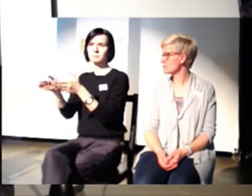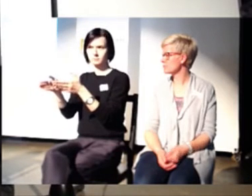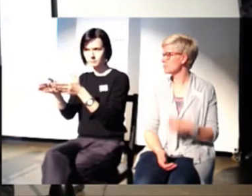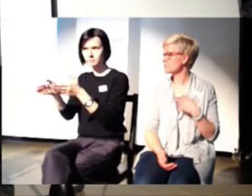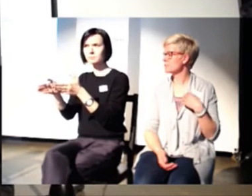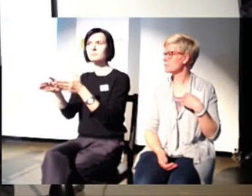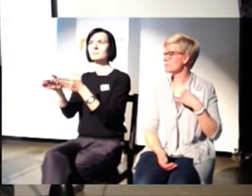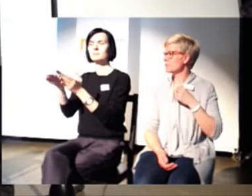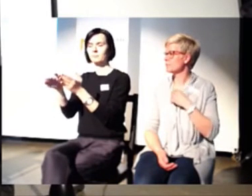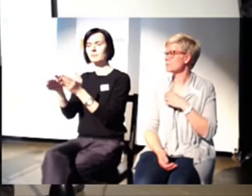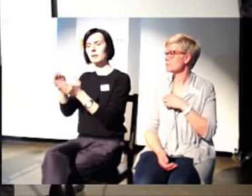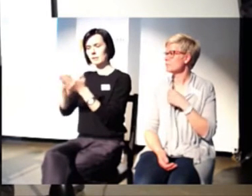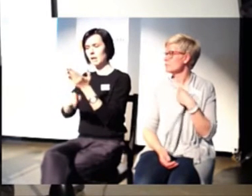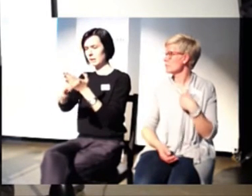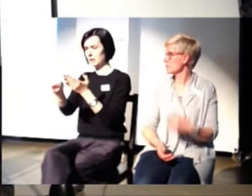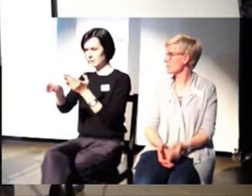selkeästi tuotantobudjetti tai